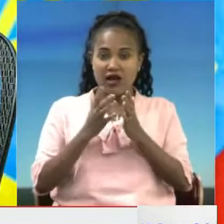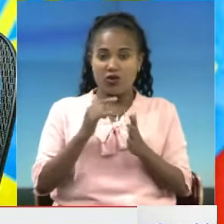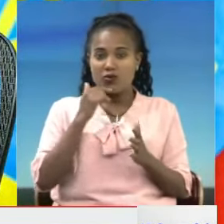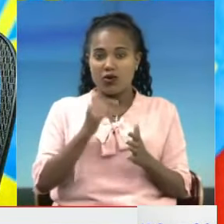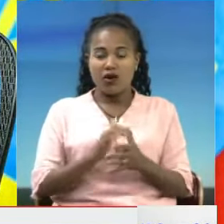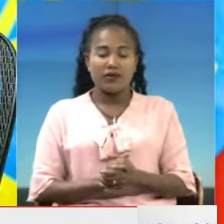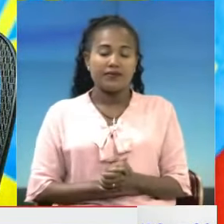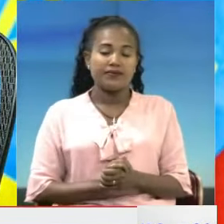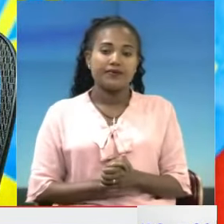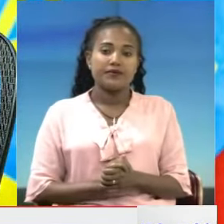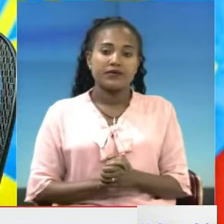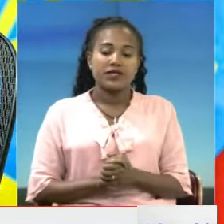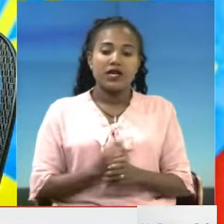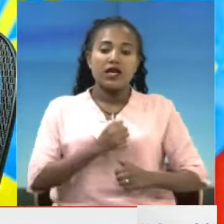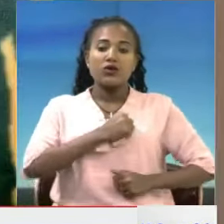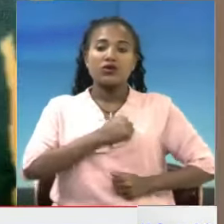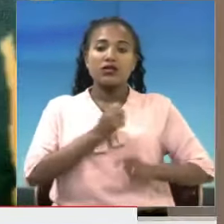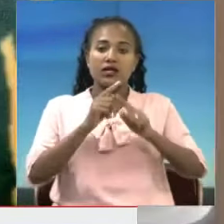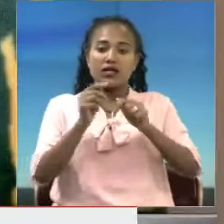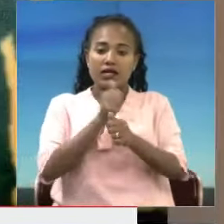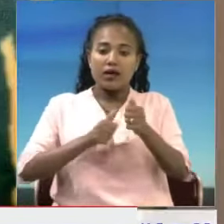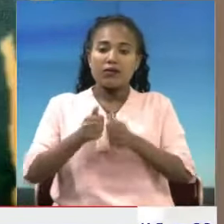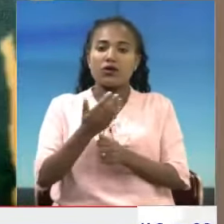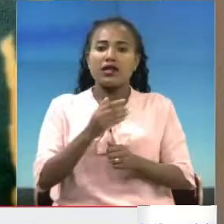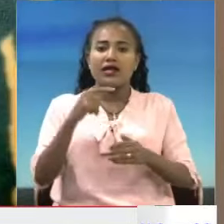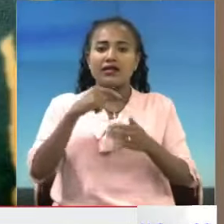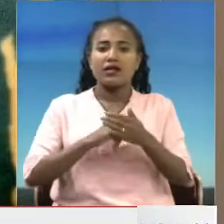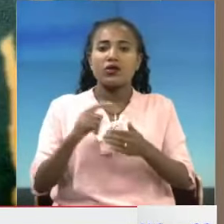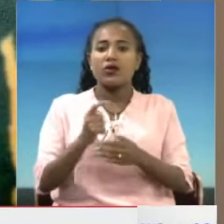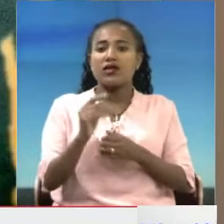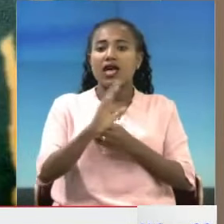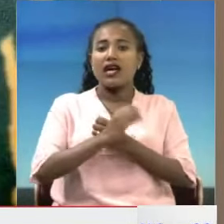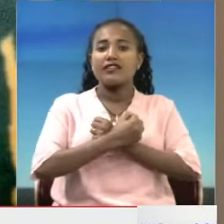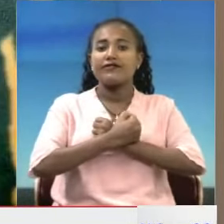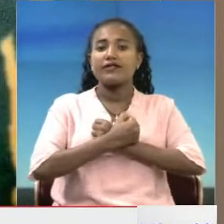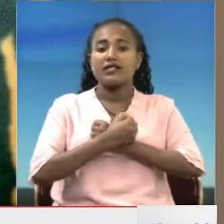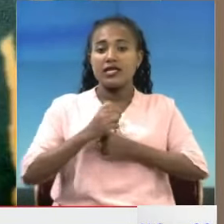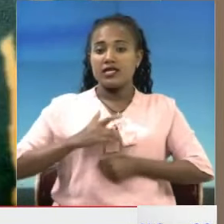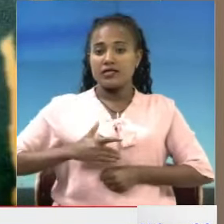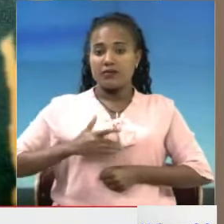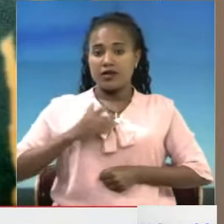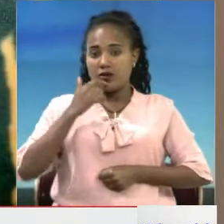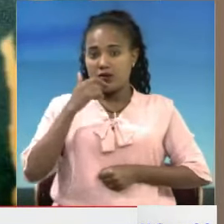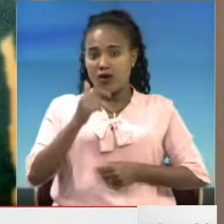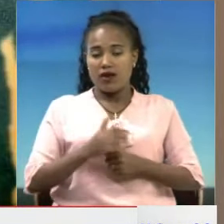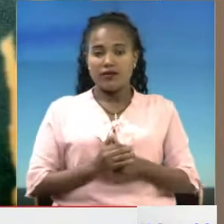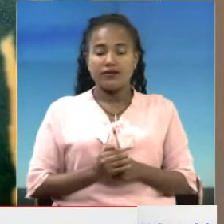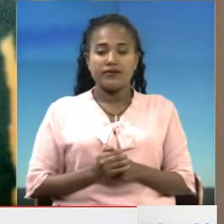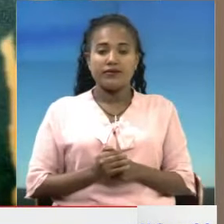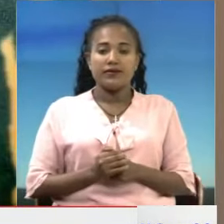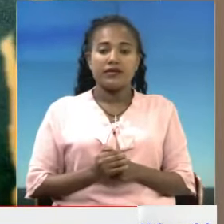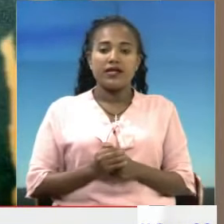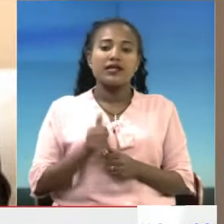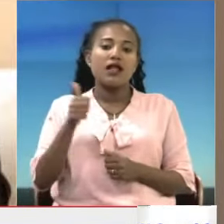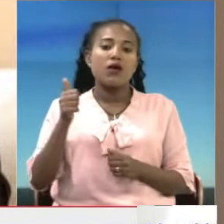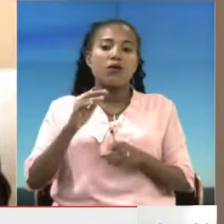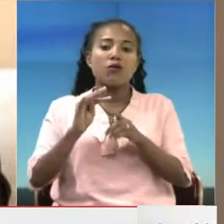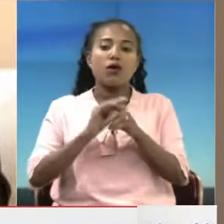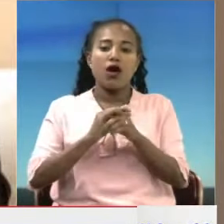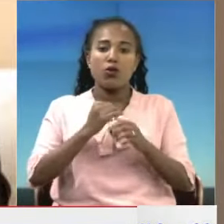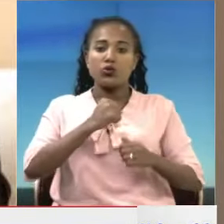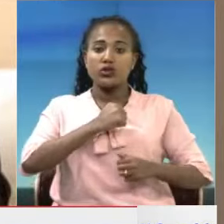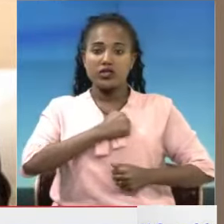ብለዋል። ለውትድርና ግን ቀዳሚው ጉዳይ ጥልቅ የሆነ የሀገር ፍቅር ስሜት ነው ሲሉም ገልጸዋል። እንደ ሌላው